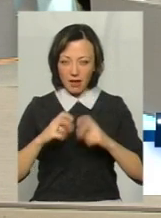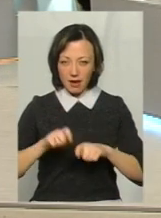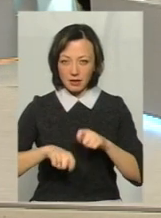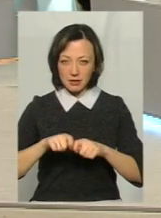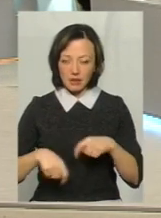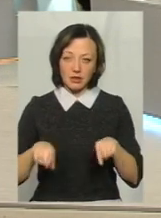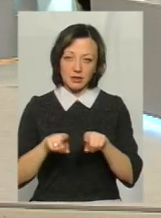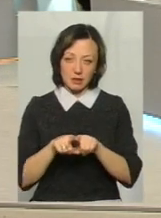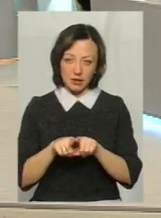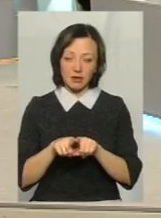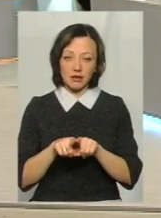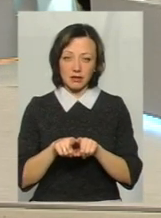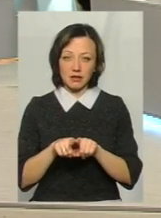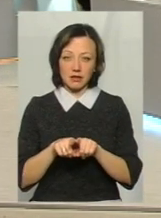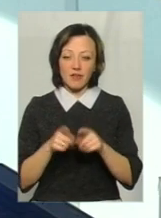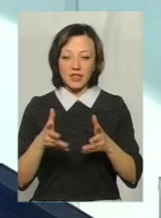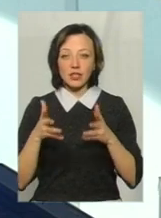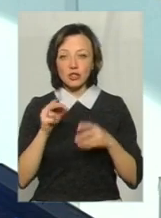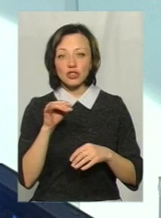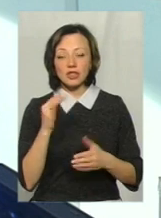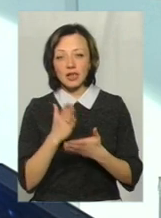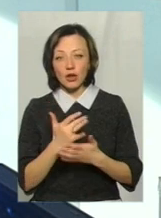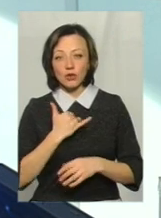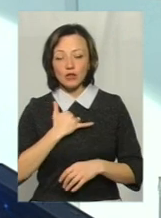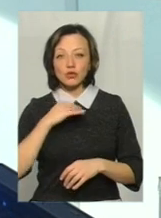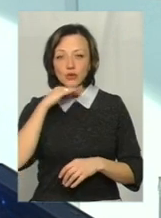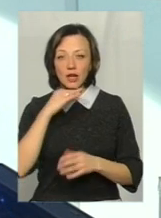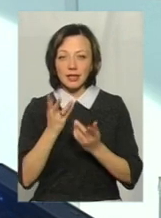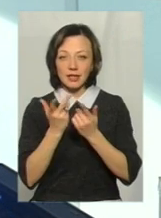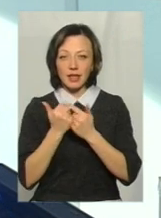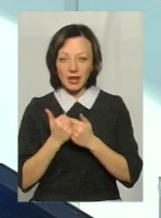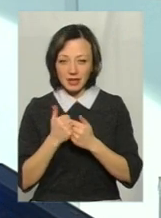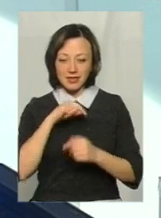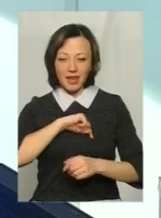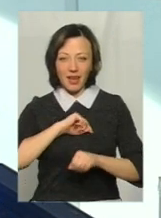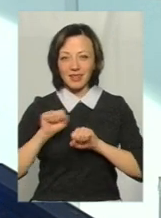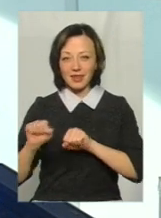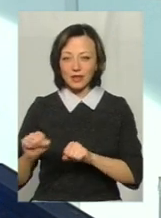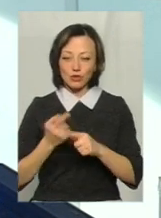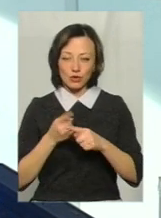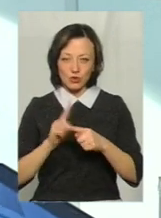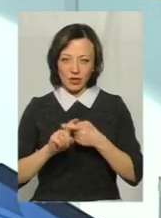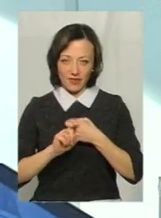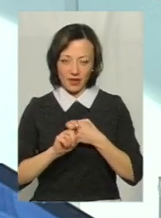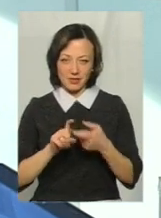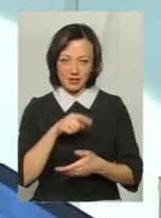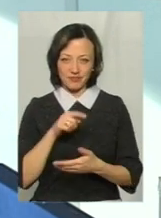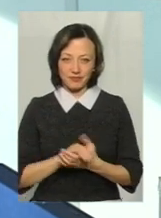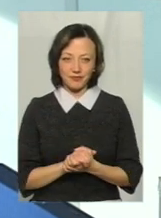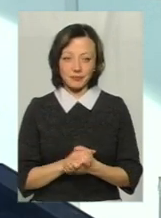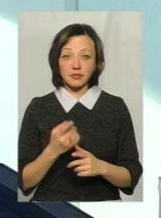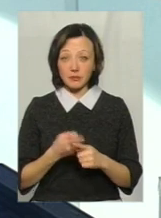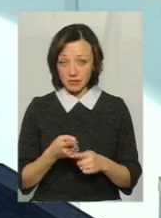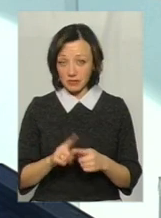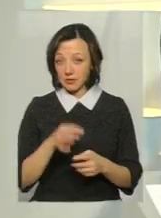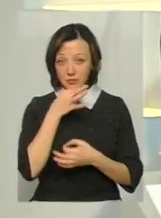таким чином ми виясняємо, чи є в нас достатня кількість антитіл до даного збудника. Ну і це, я так розумію, це